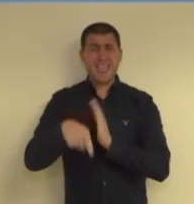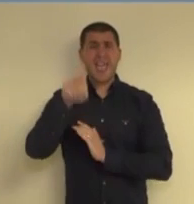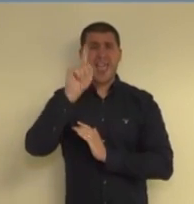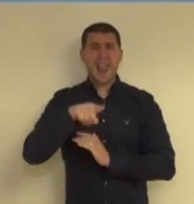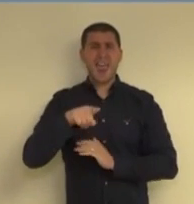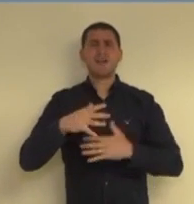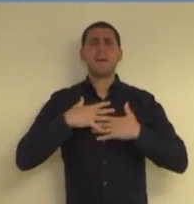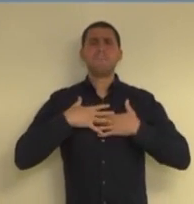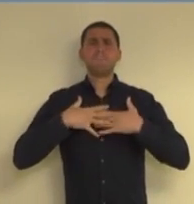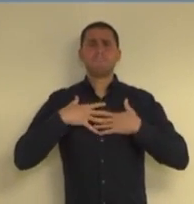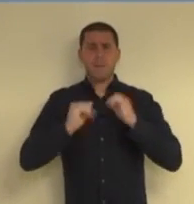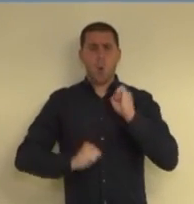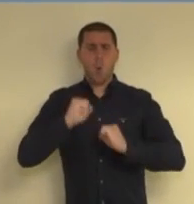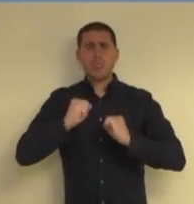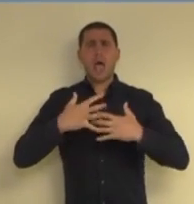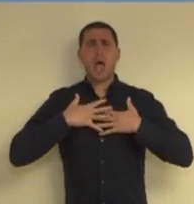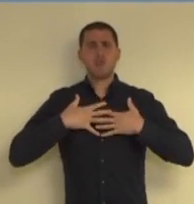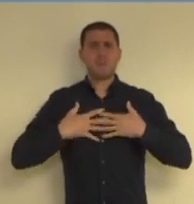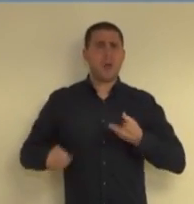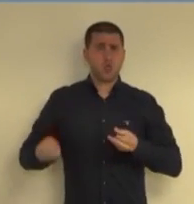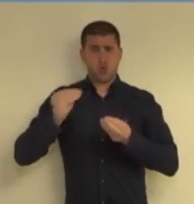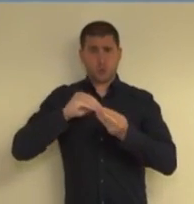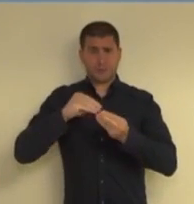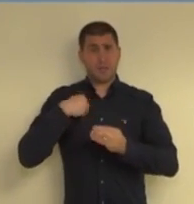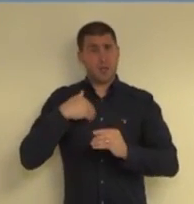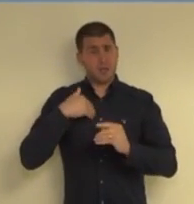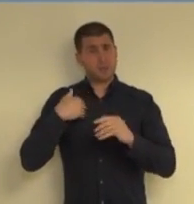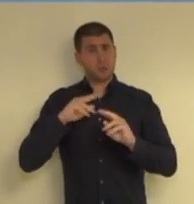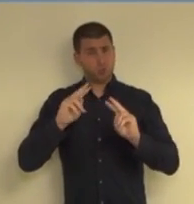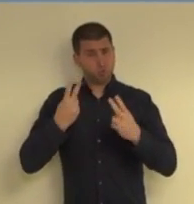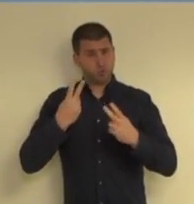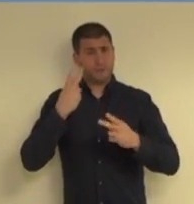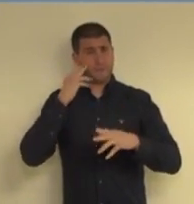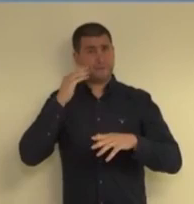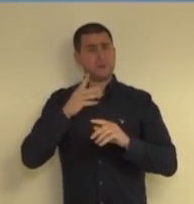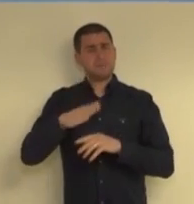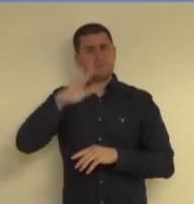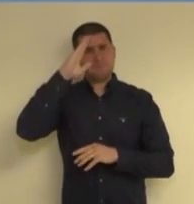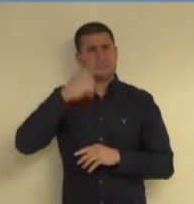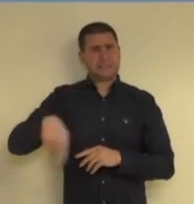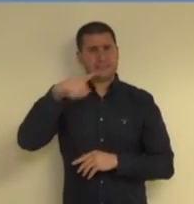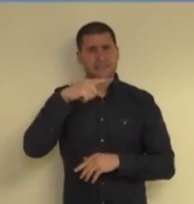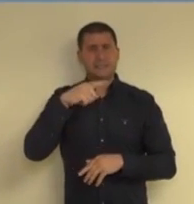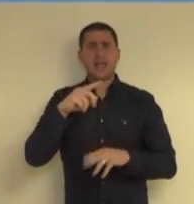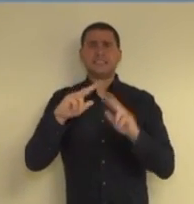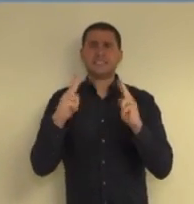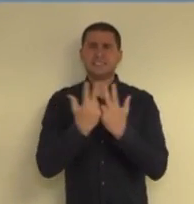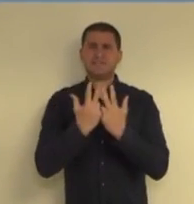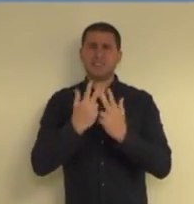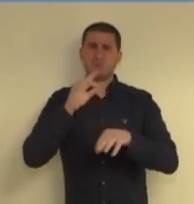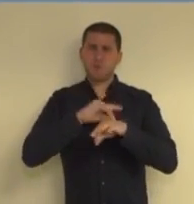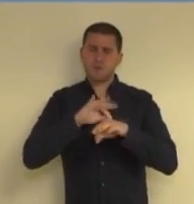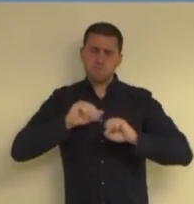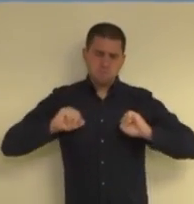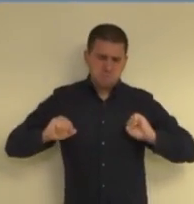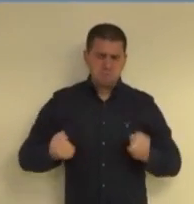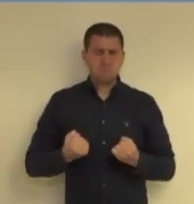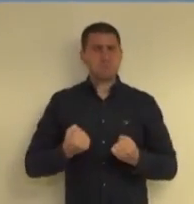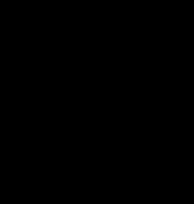מכונות הנשמה נוספות. אני חוזר ומצדיע לצוותים הרפואיים שעושים מלאכת קודש בהצלת חיים.